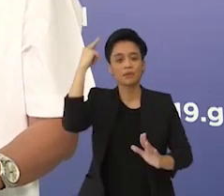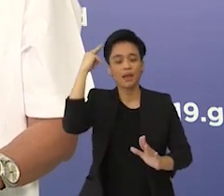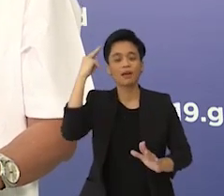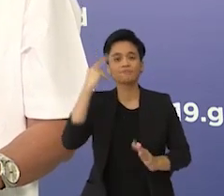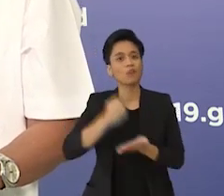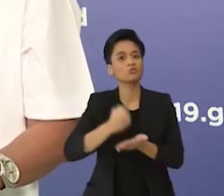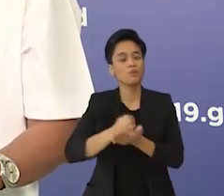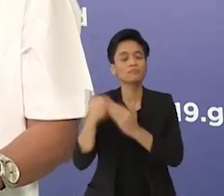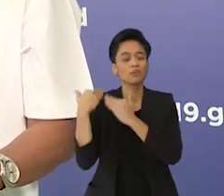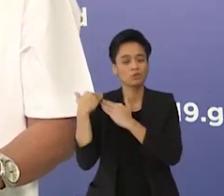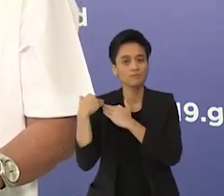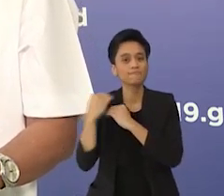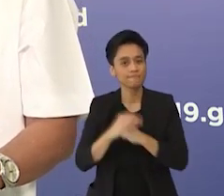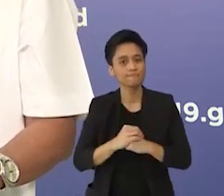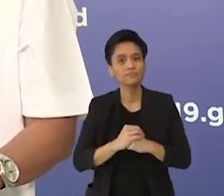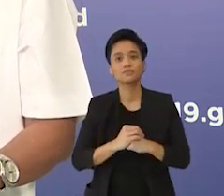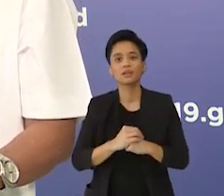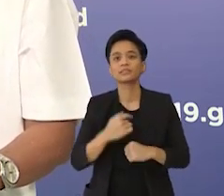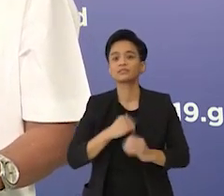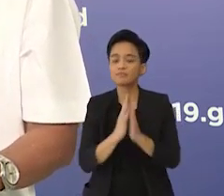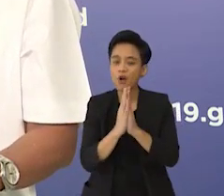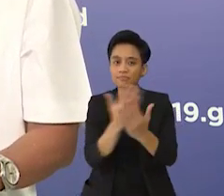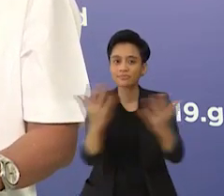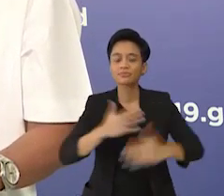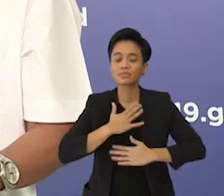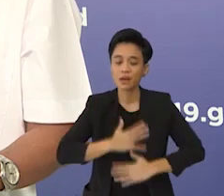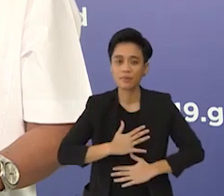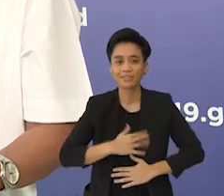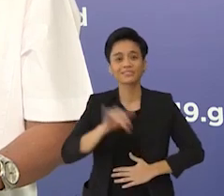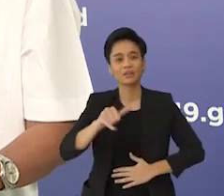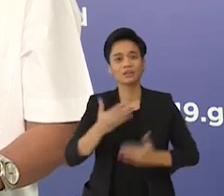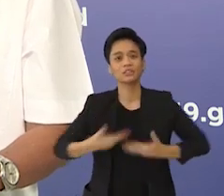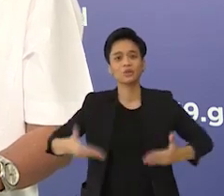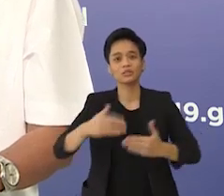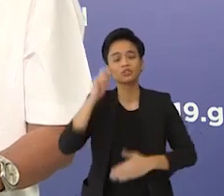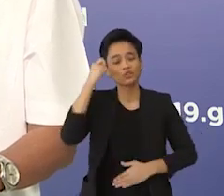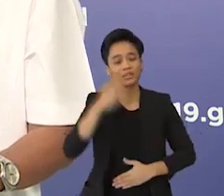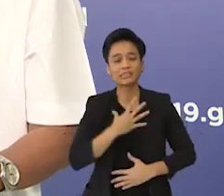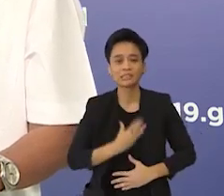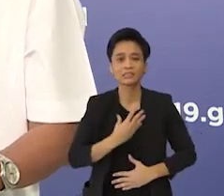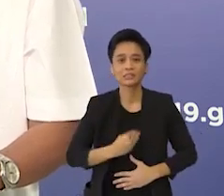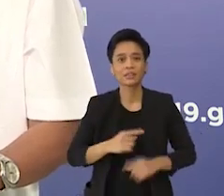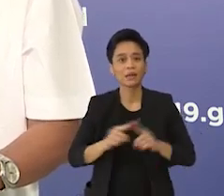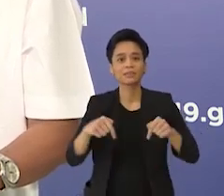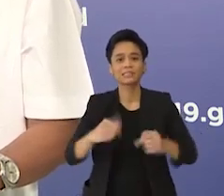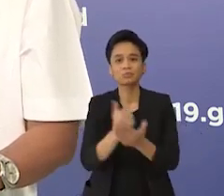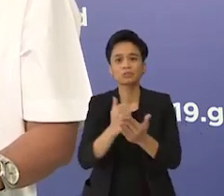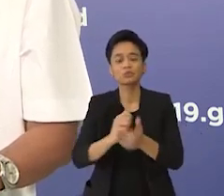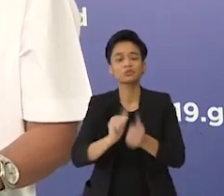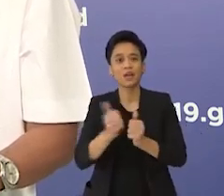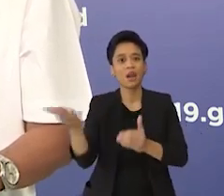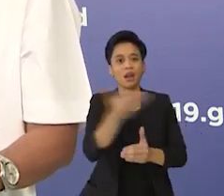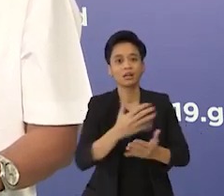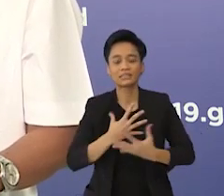kami mohon kesabarannya masa sulit ini merupakan ujian untuk kita semua Oleh karena